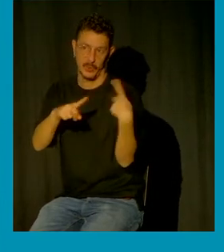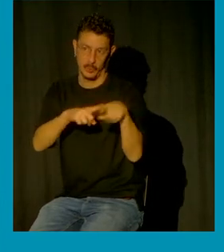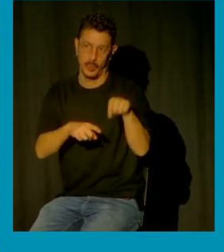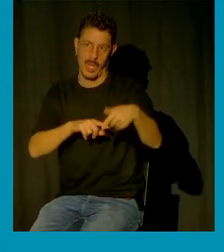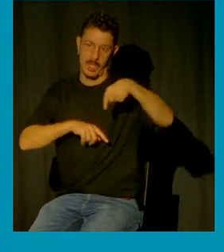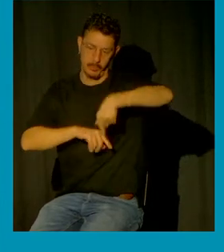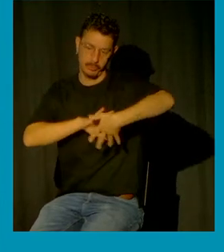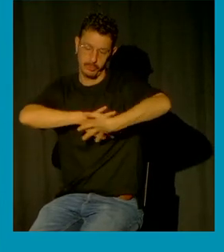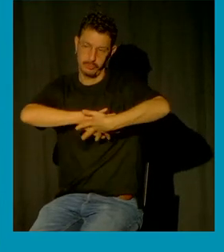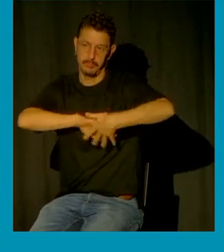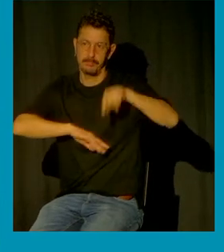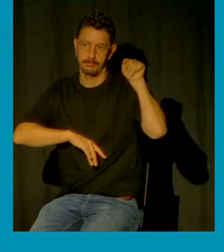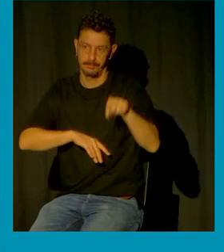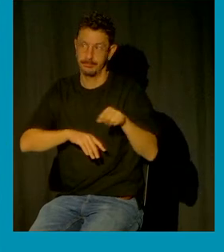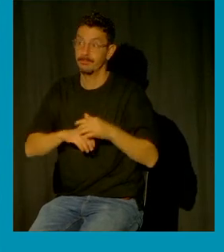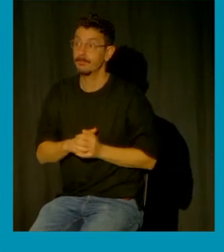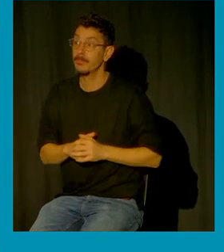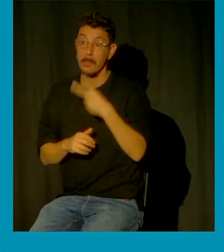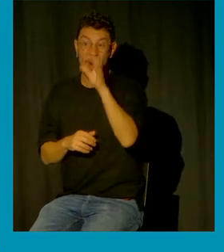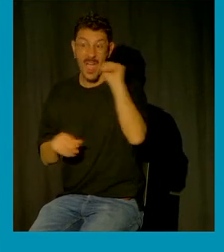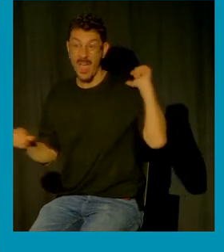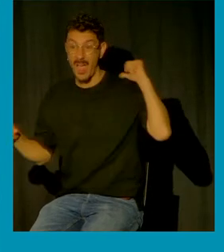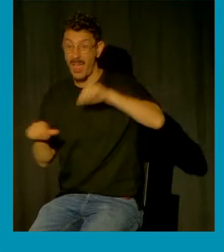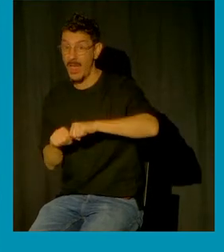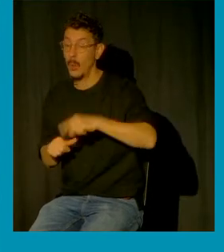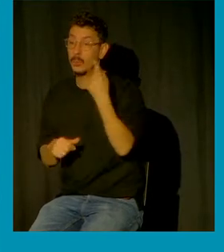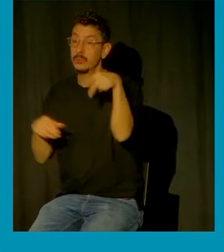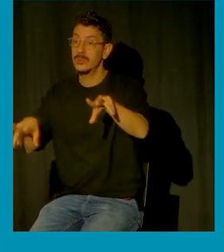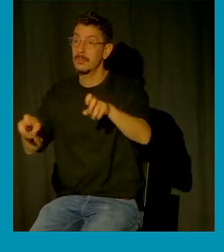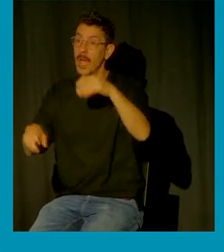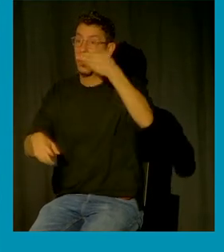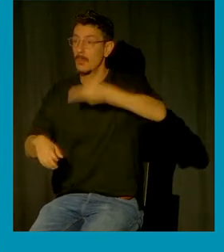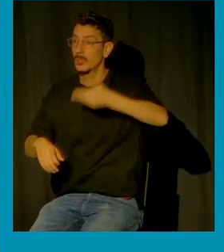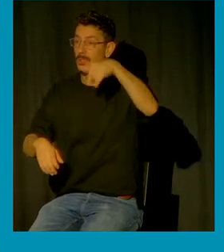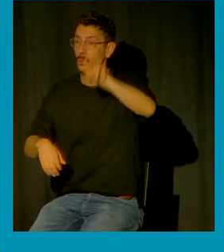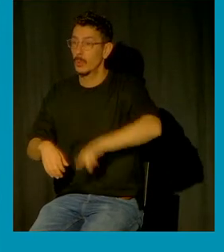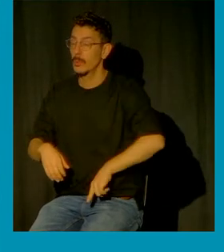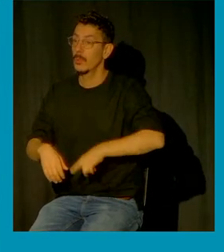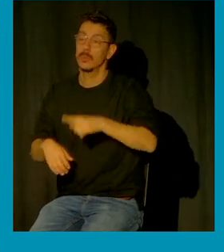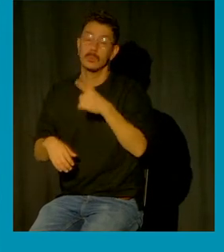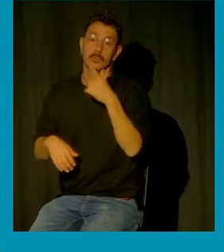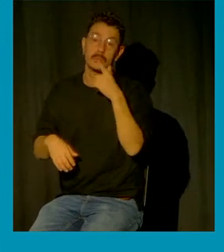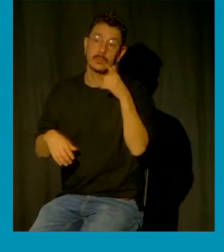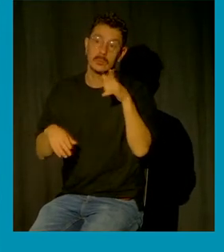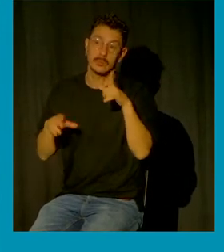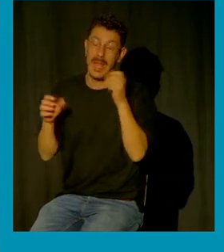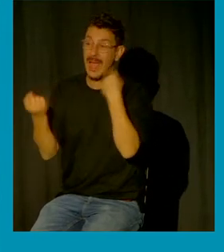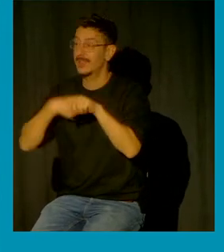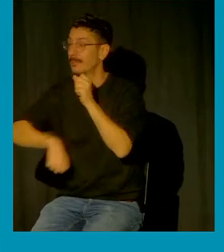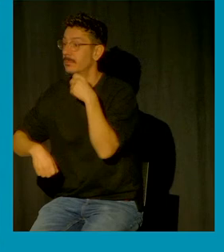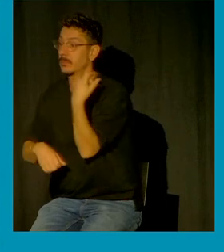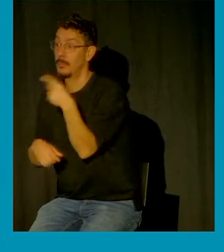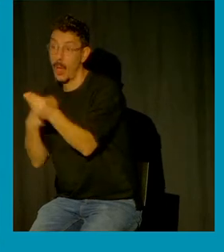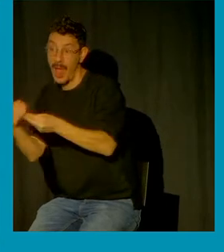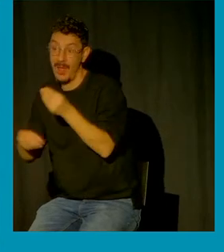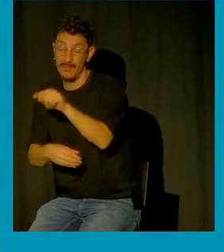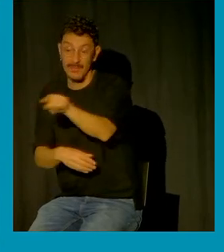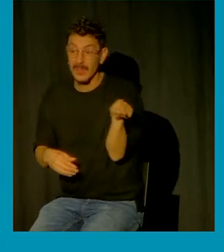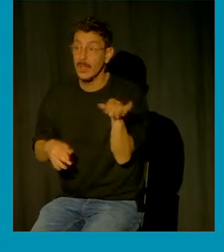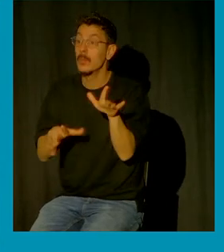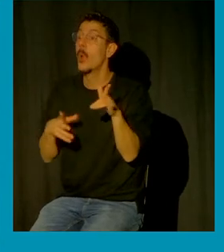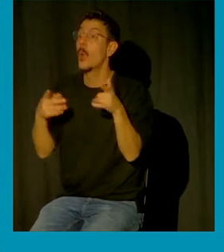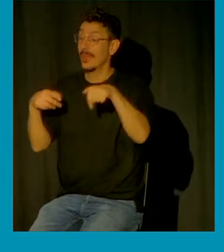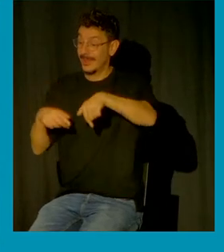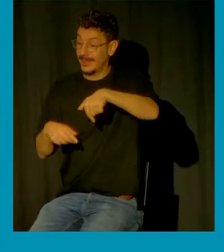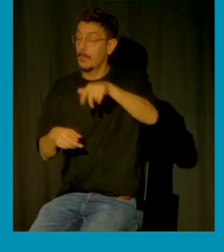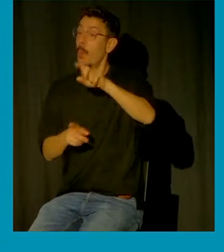aquestes gairebé dues dècades una de les coses més importants de tot el gruix d'activitats que feu evidentment una de les coses referents és justament aquest